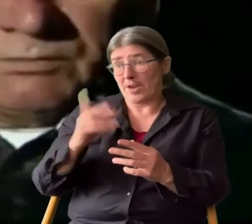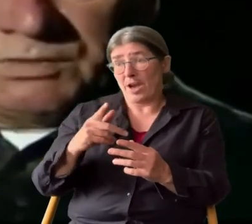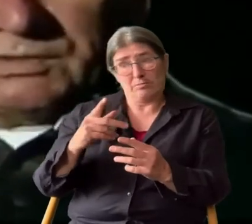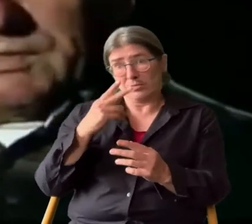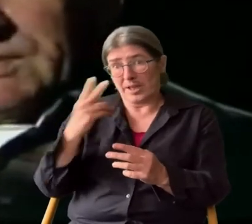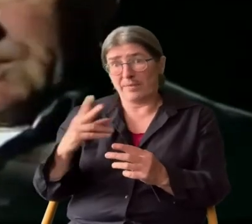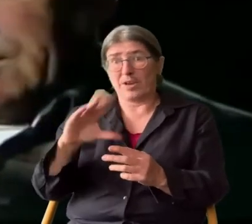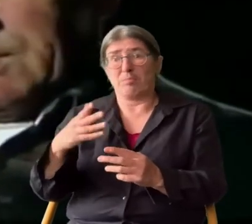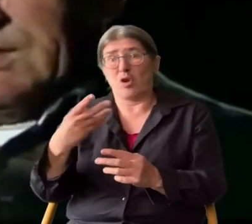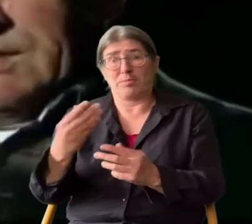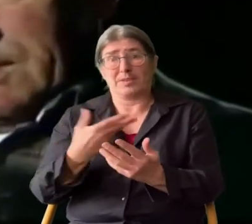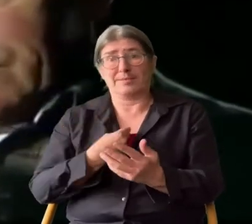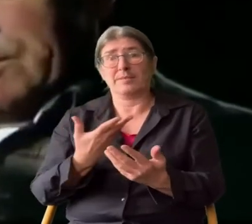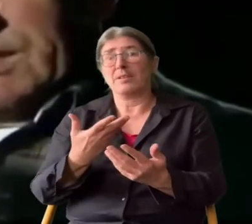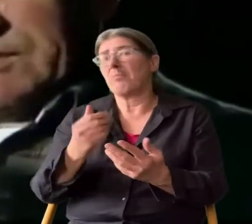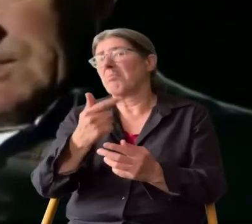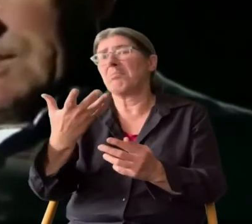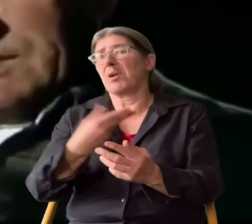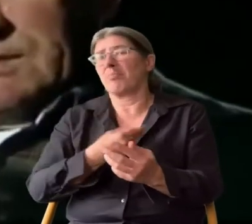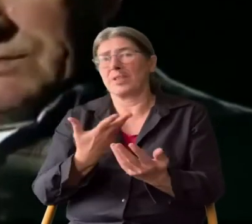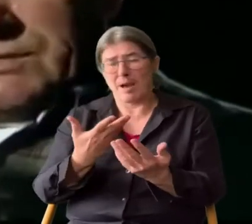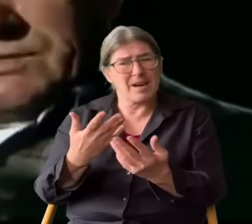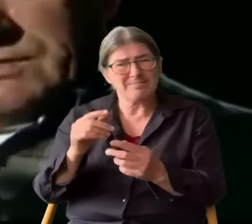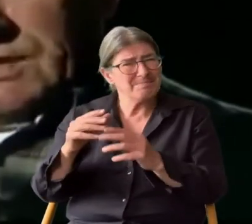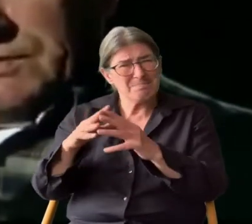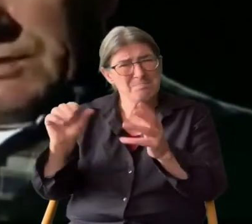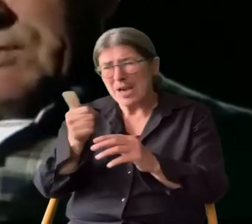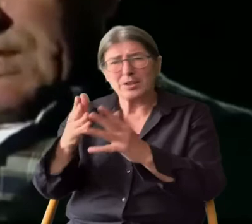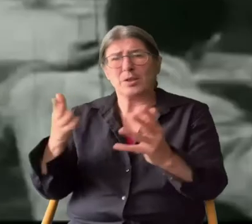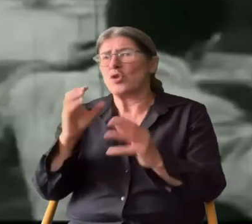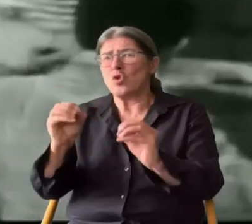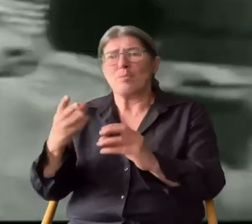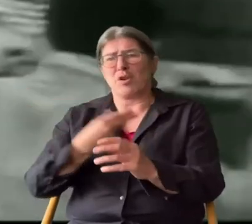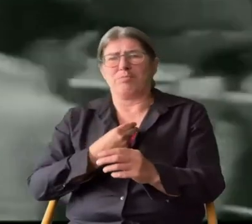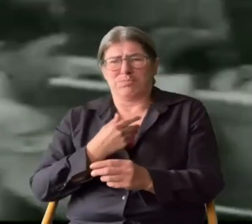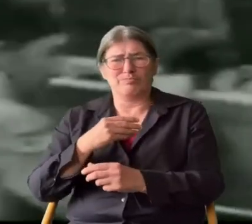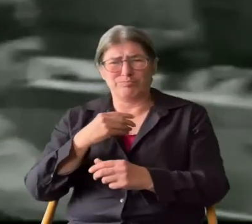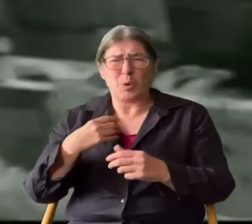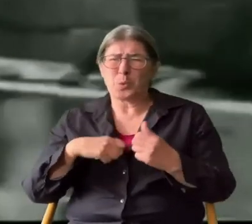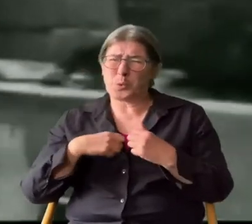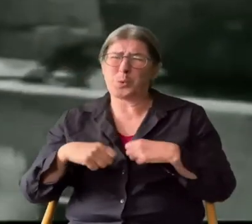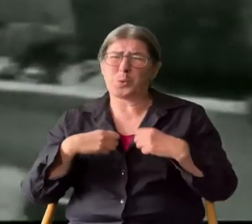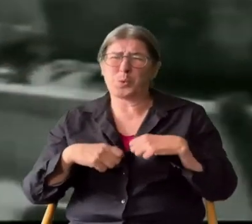Ich meine, einige haben ein bisschen was gekriegt, aber der Großteil hat es nicht gekriegt. Das war brutal, das tut schon weh.